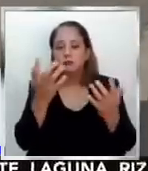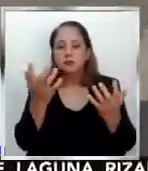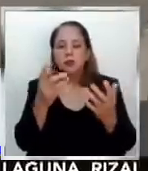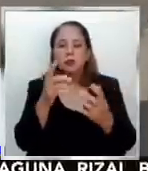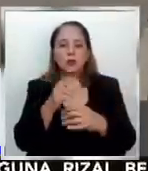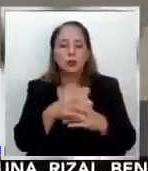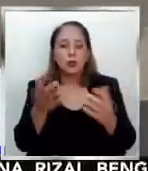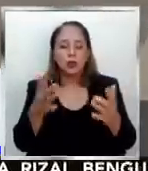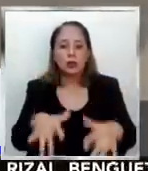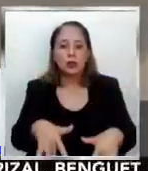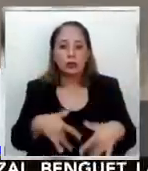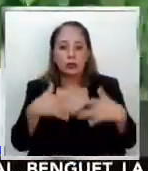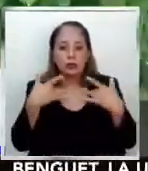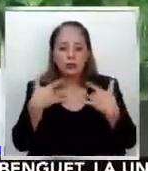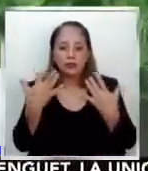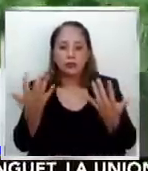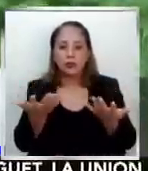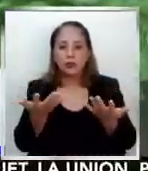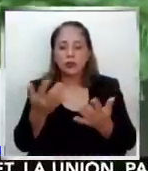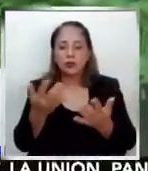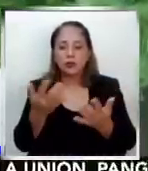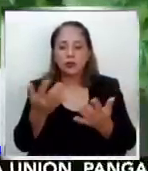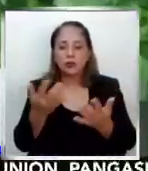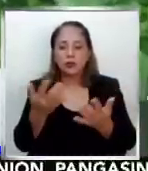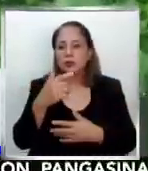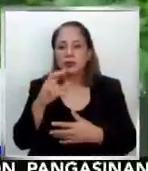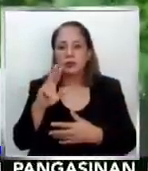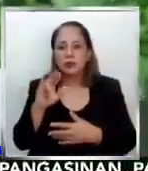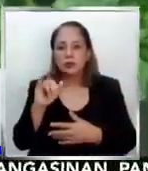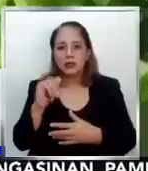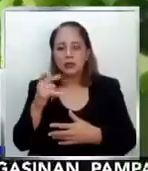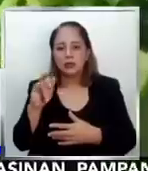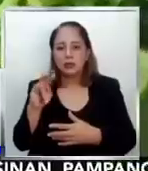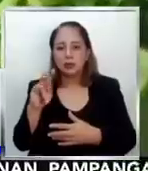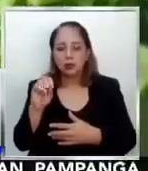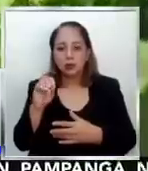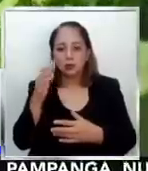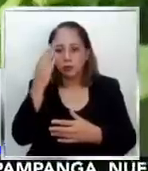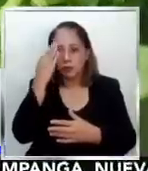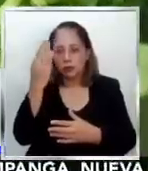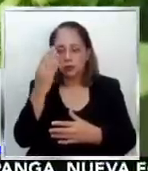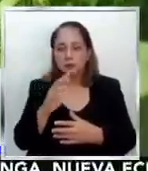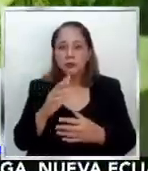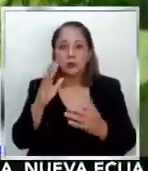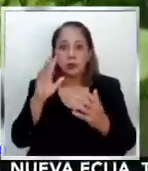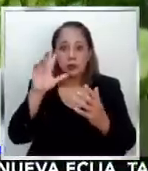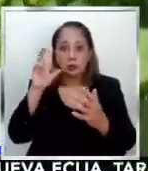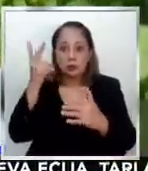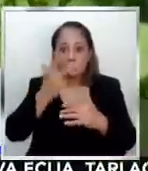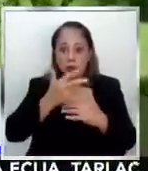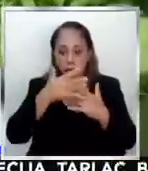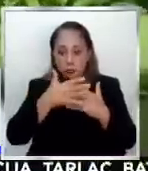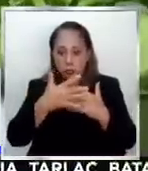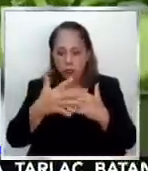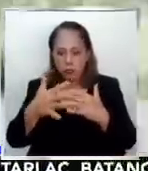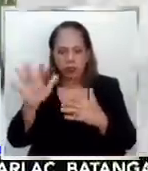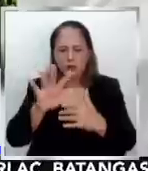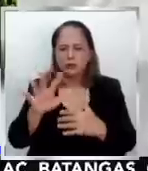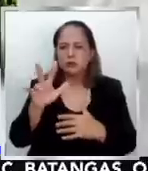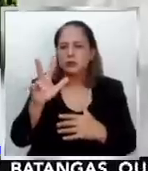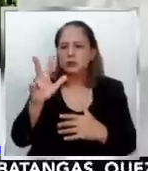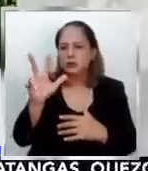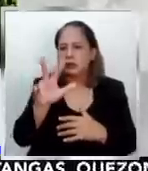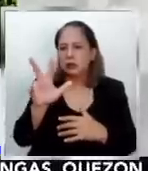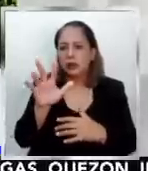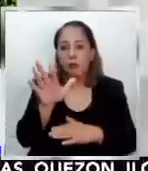Barangay Tabang, Giginto, Bulacan. Tatlong araw ang lumipas, natagpuan pasado alas 3 ng hapon kahapon ang kanyang bangkay